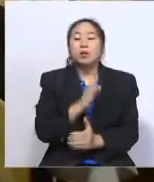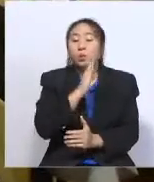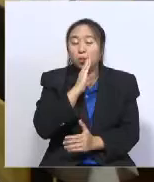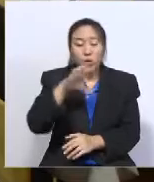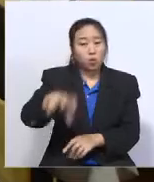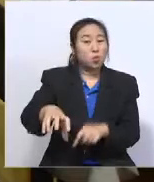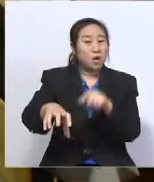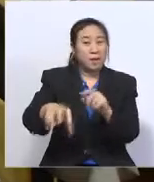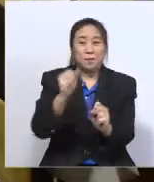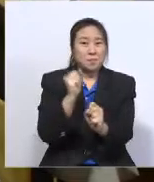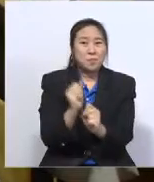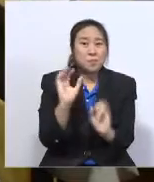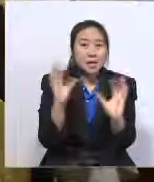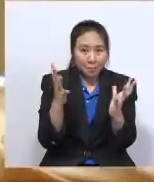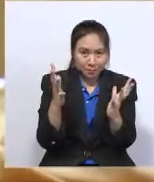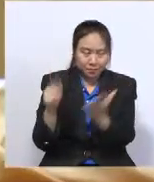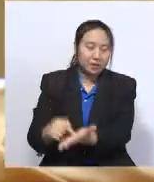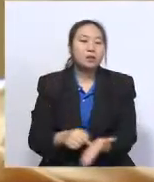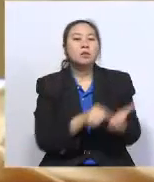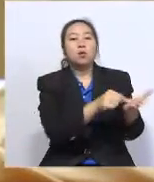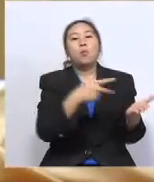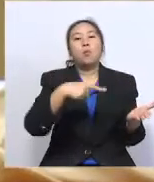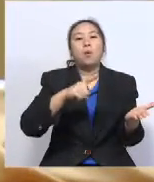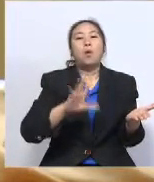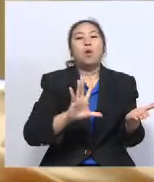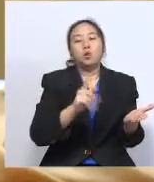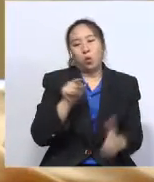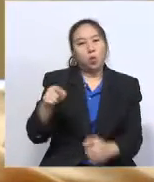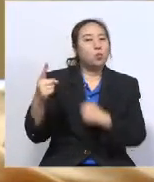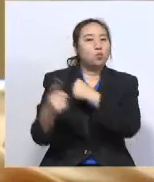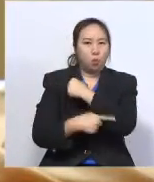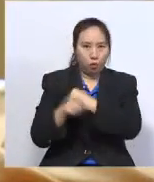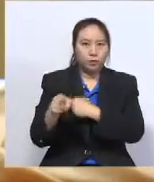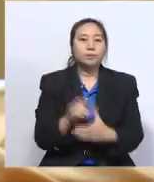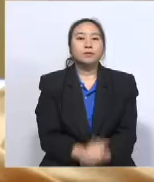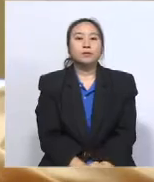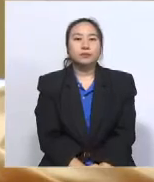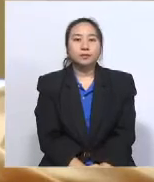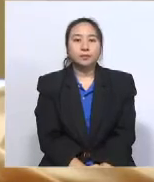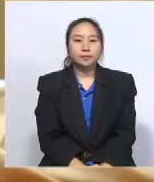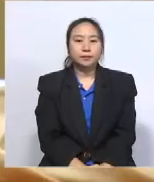านนั้นไม่ดำเนินการก็สามารถส่งต่อให้กับปปช.เอาผิดได้เช่นกันค่ะ